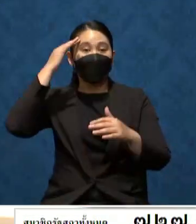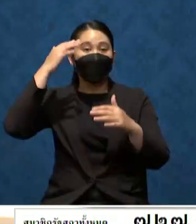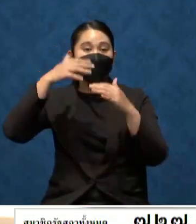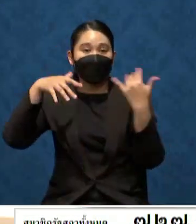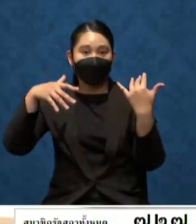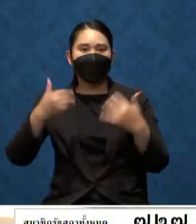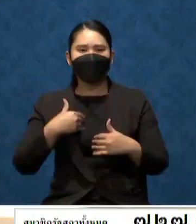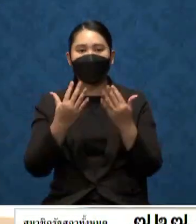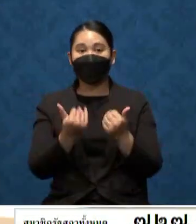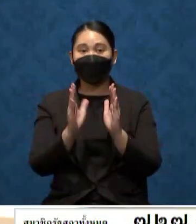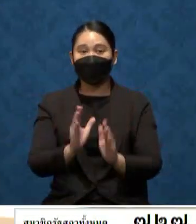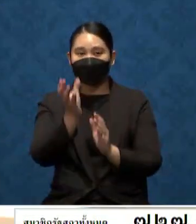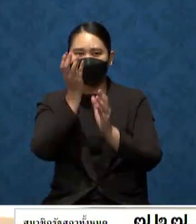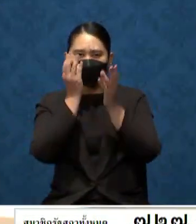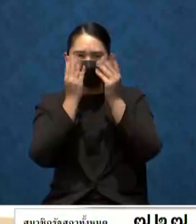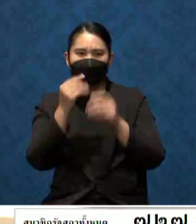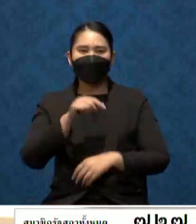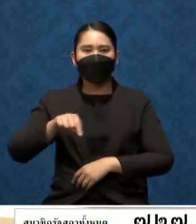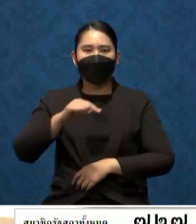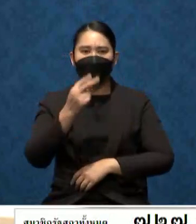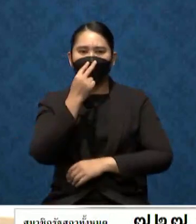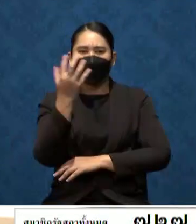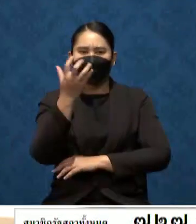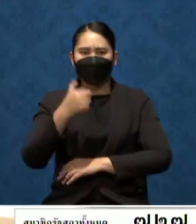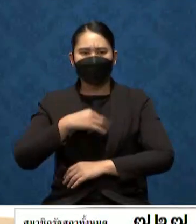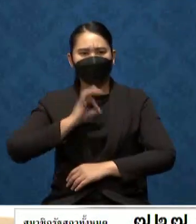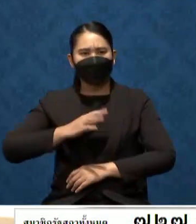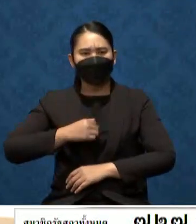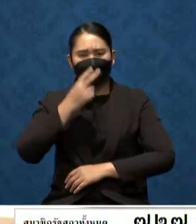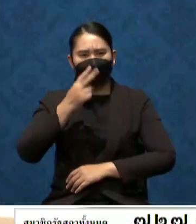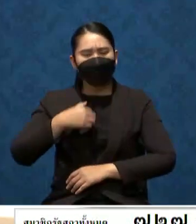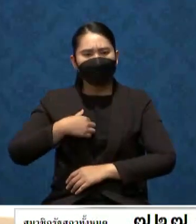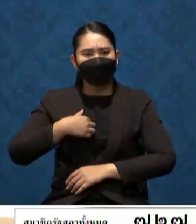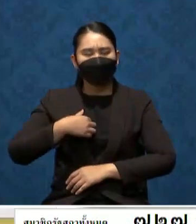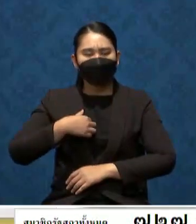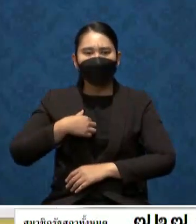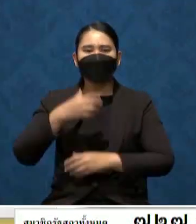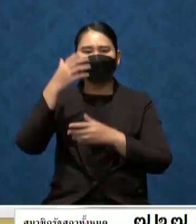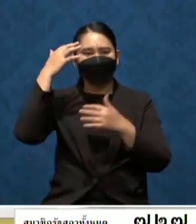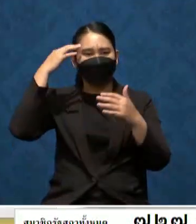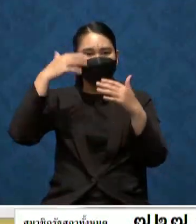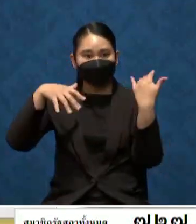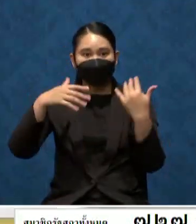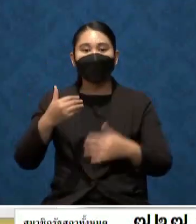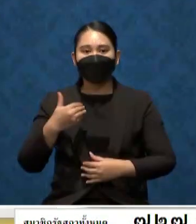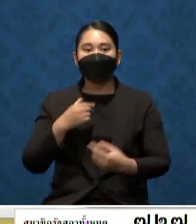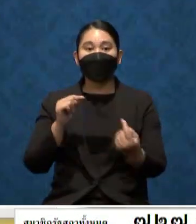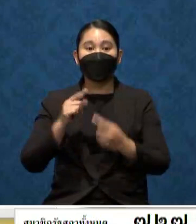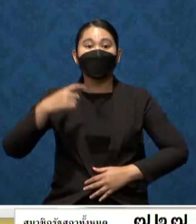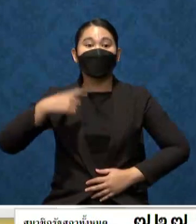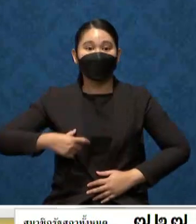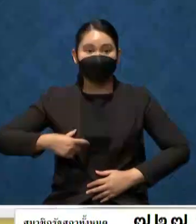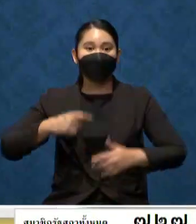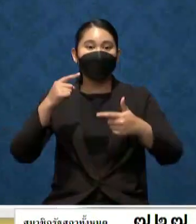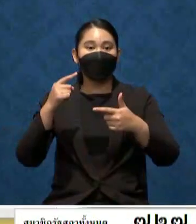ให้ผู้ที่ฟังอยู่โดยเฉพาะผู้ที่ฟังอยู่ทางบ้านเนี่ยเข้าใจผิดเพราะการได้มาซึ่งตุลาการศาลรัฐธรรม